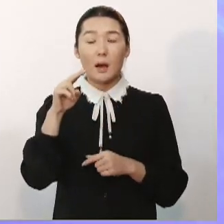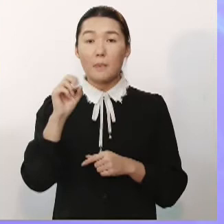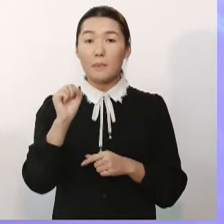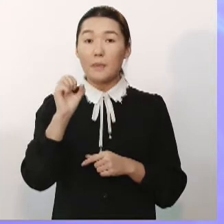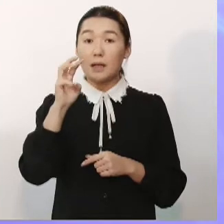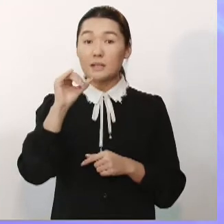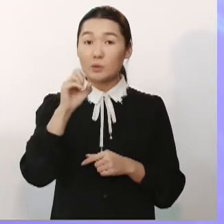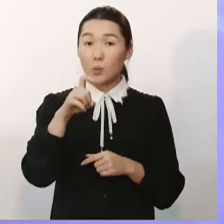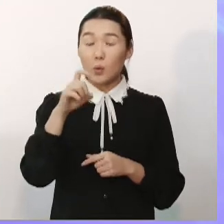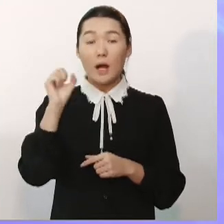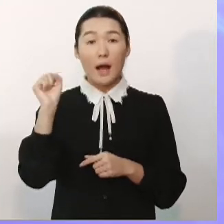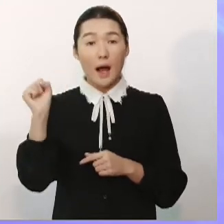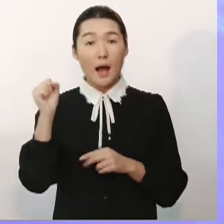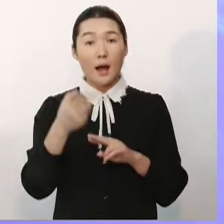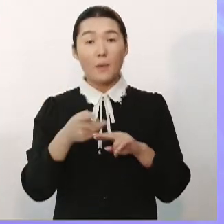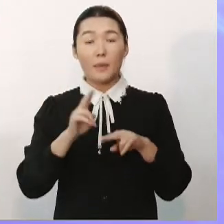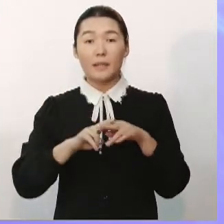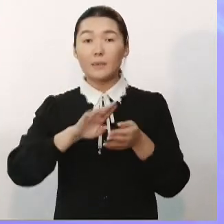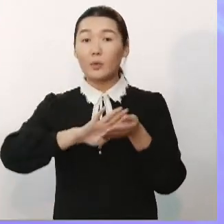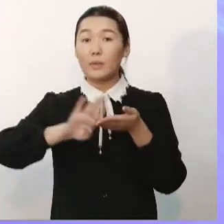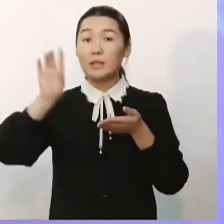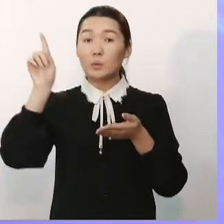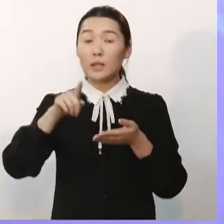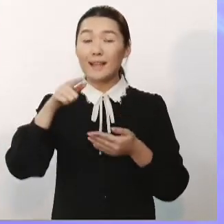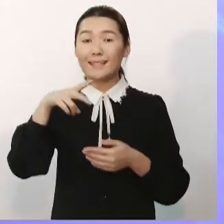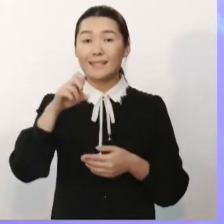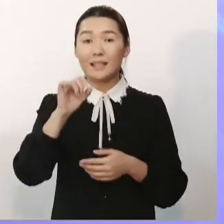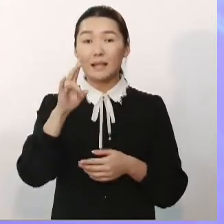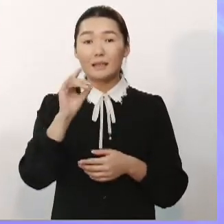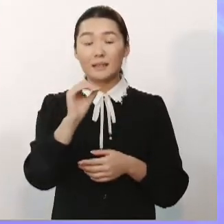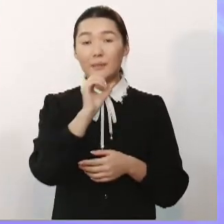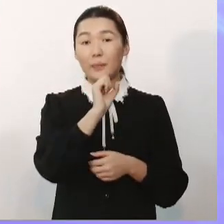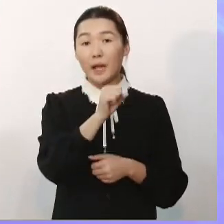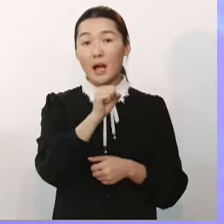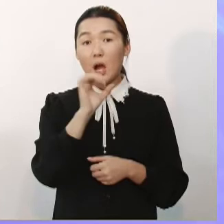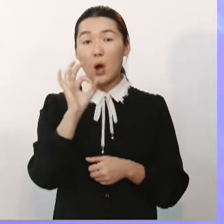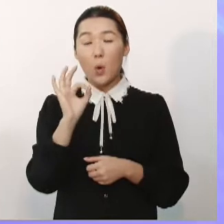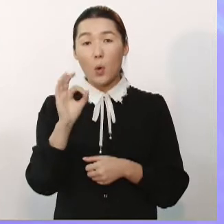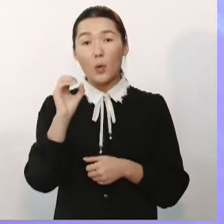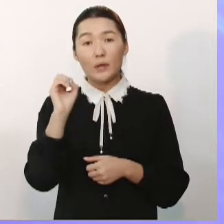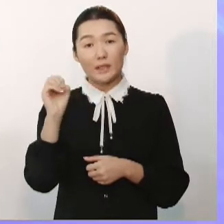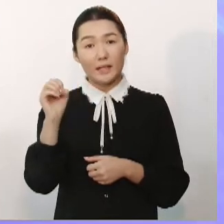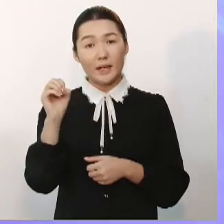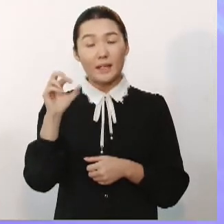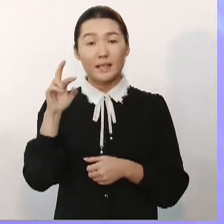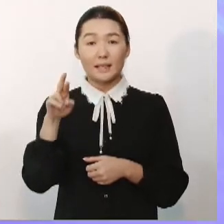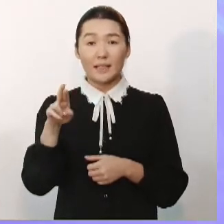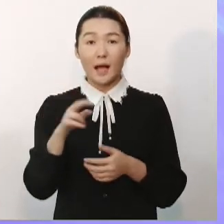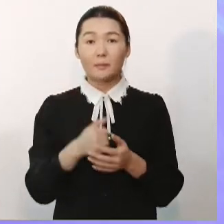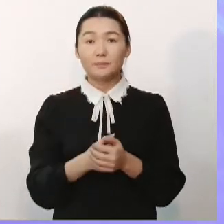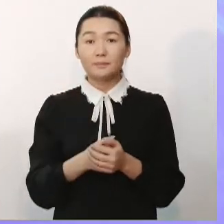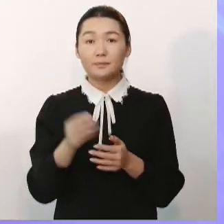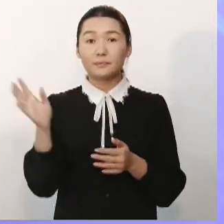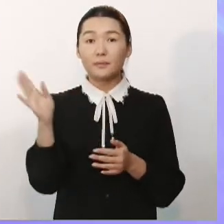А. Поэтому безударные гласные А, О, Е и Я